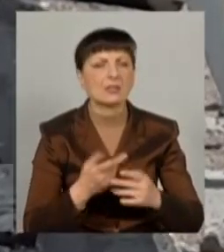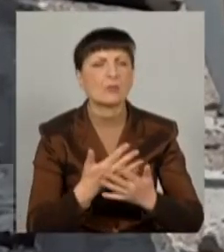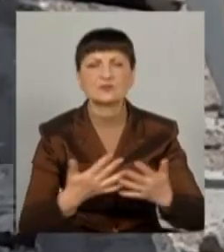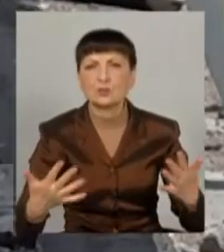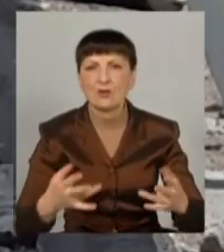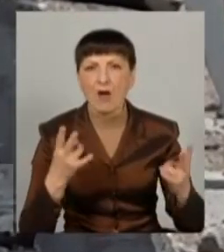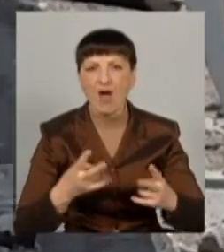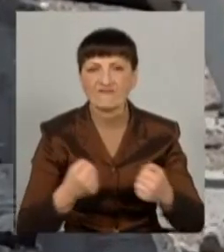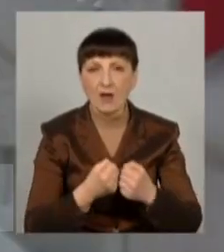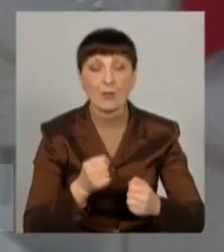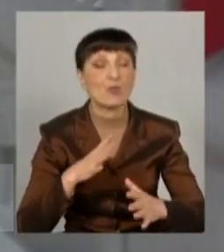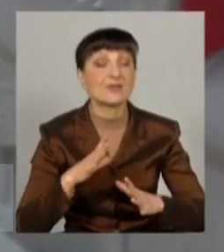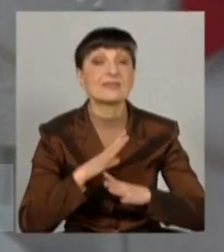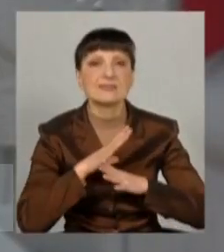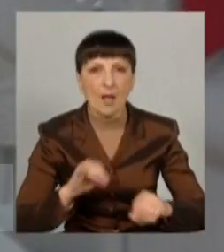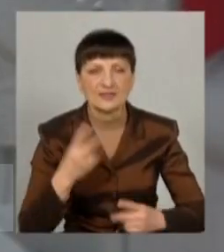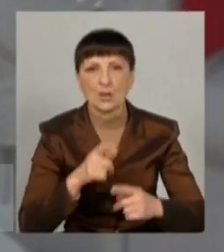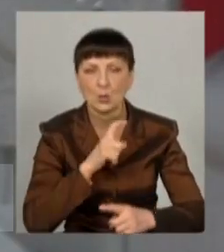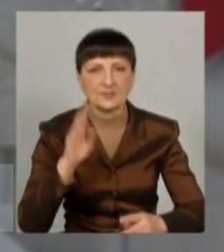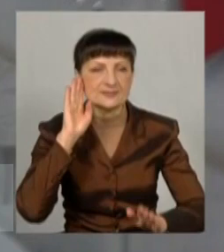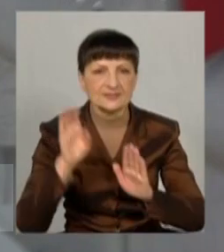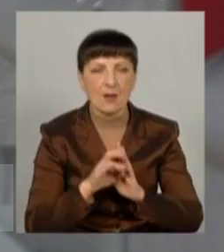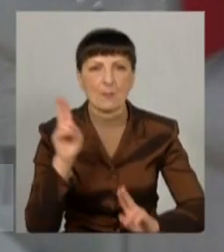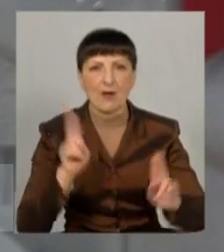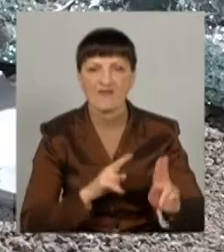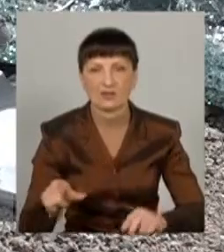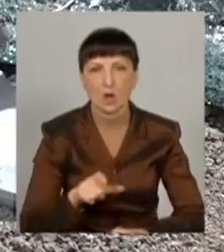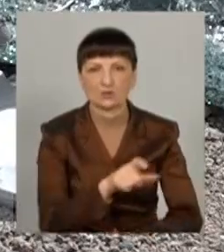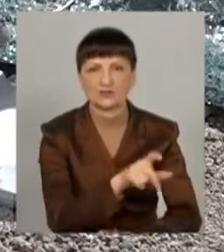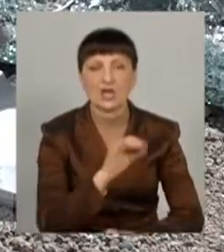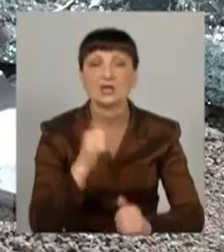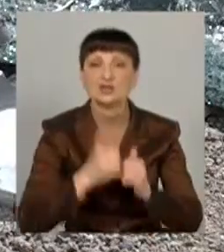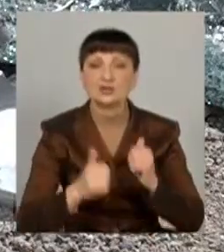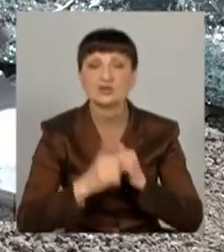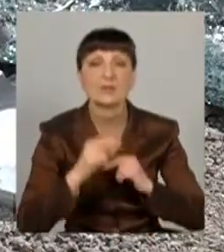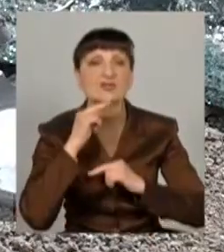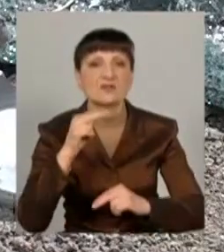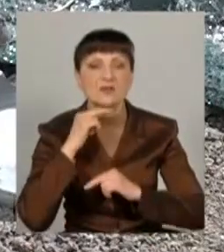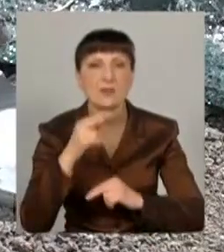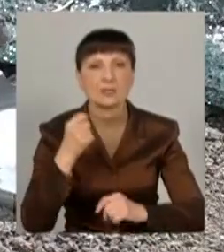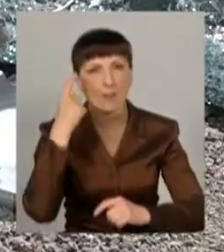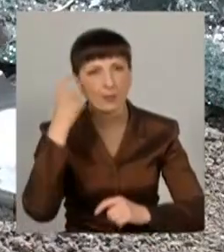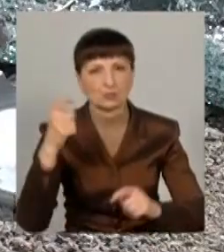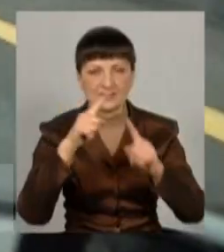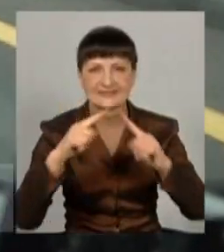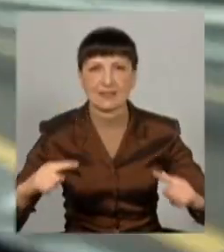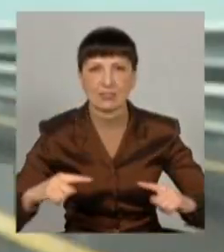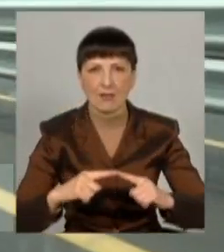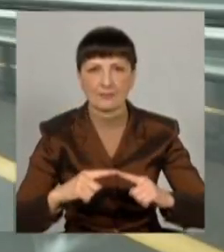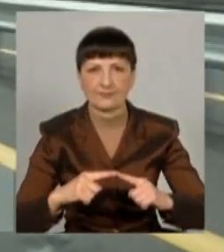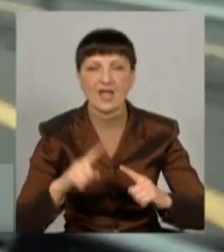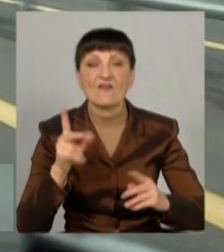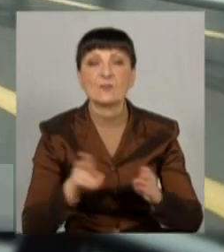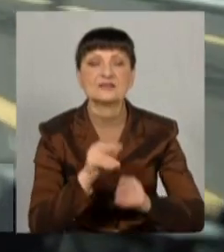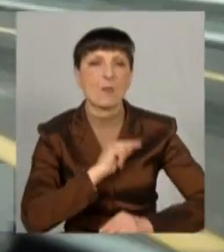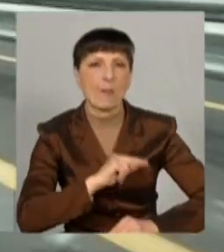других аварий могло бы и не быть, если бы люди соблюдали правила дорожного движения и чаще обращали внимание на предупреждающие знаки. Вместе с